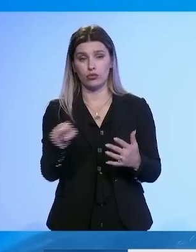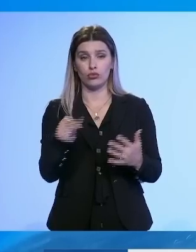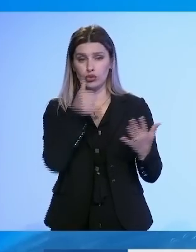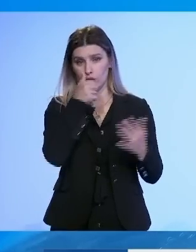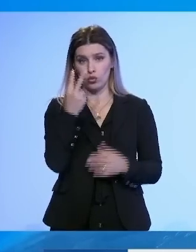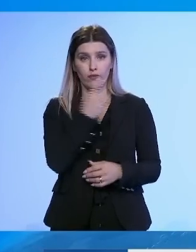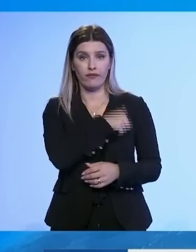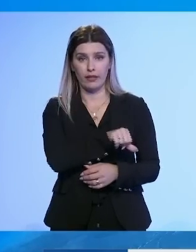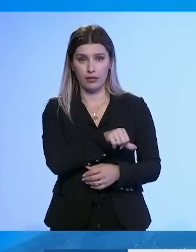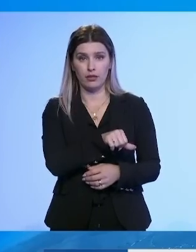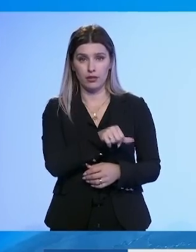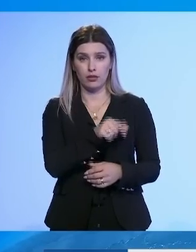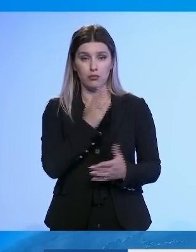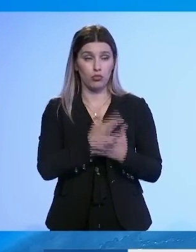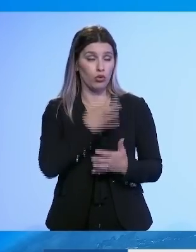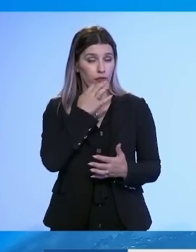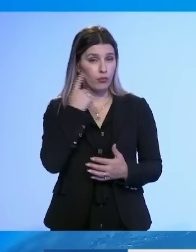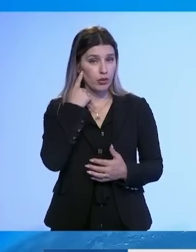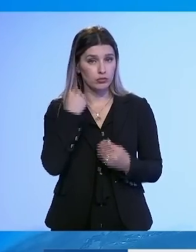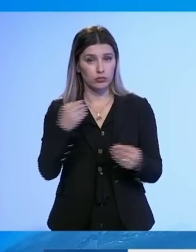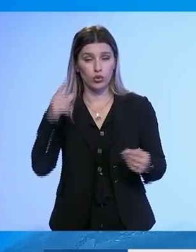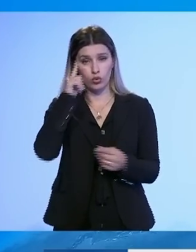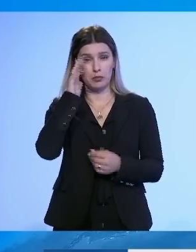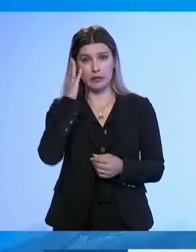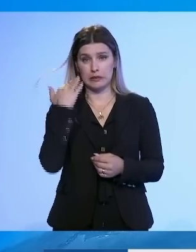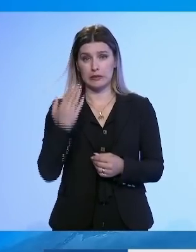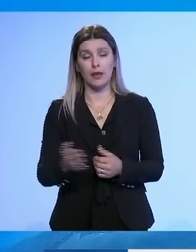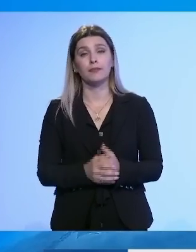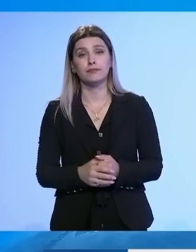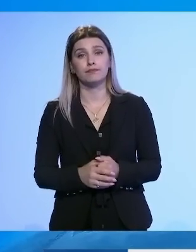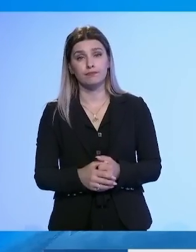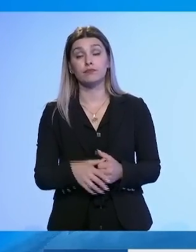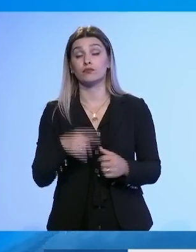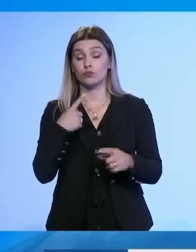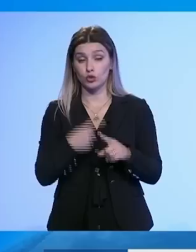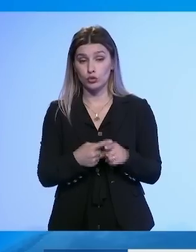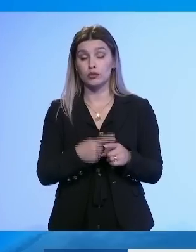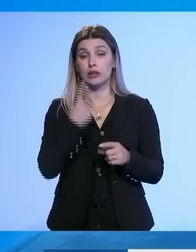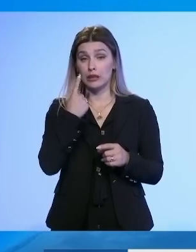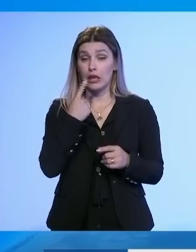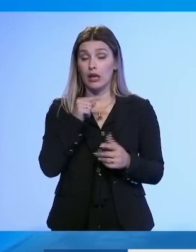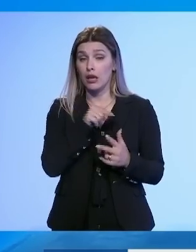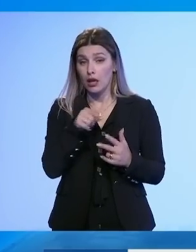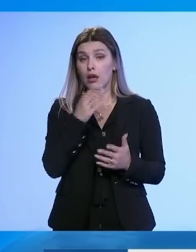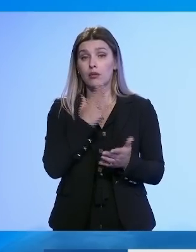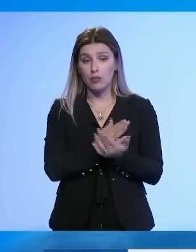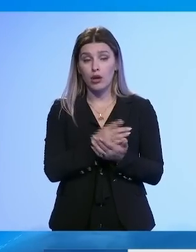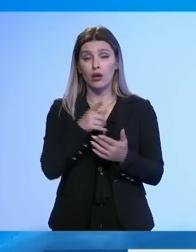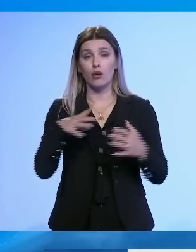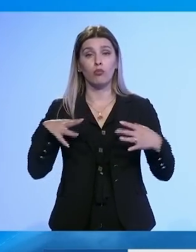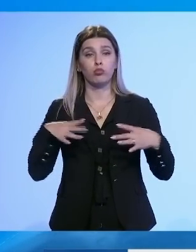28-62 vjet, me atë sa ka raportuar dhe kryeministri i Kuvendit të Republikës Kosovës, e aq më tepër njëri nga ta ka shku nga